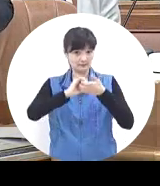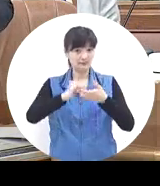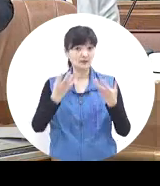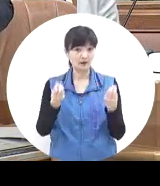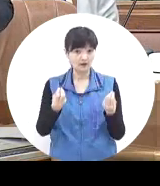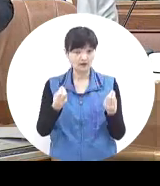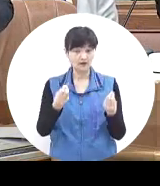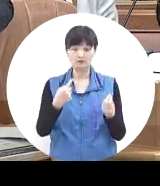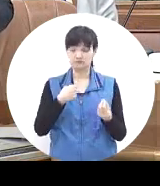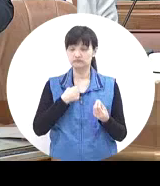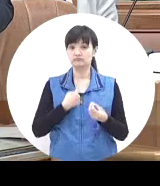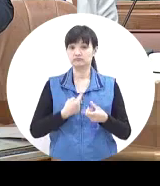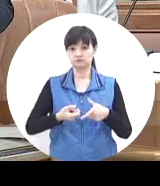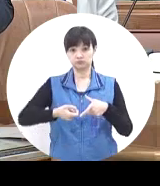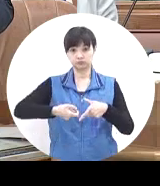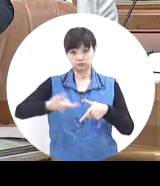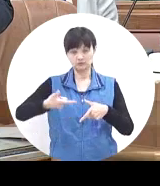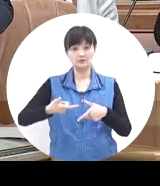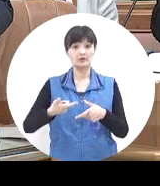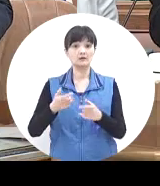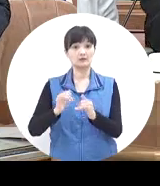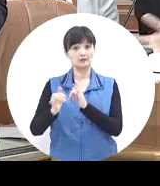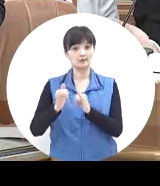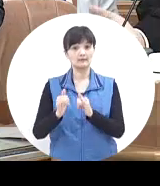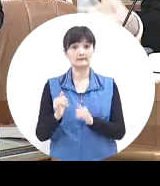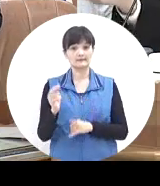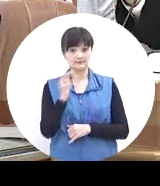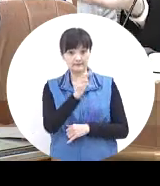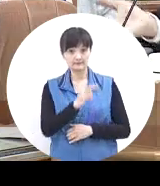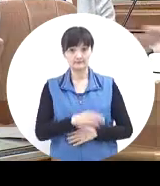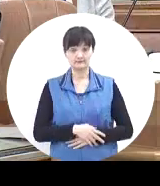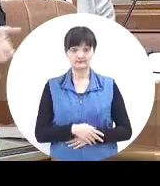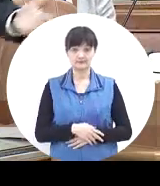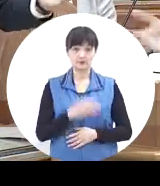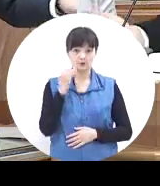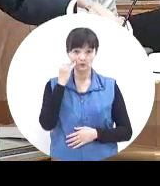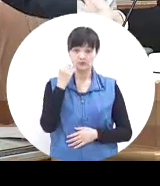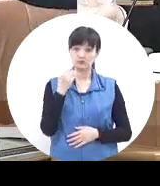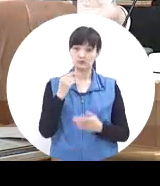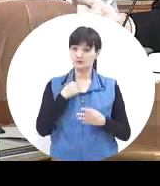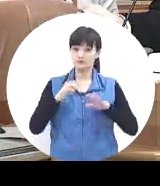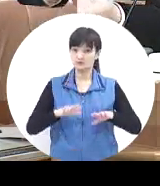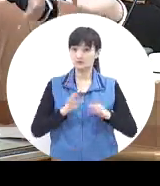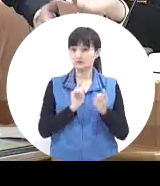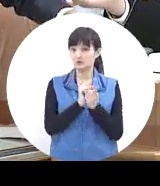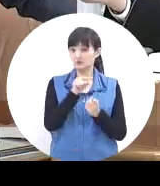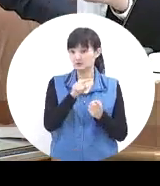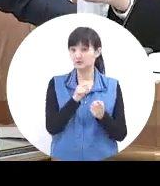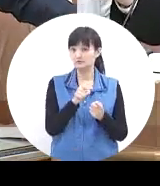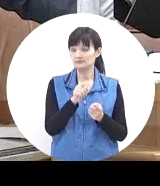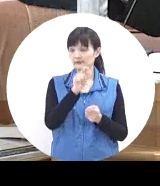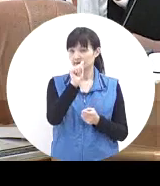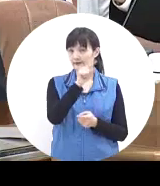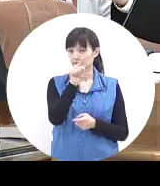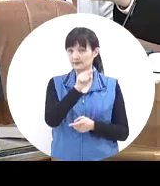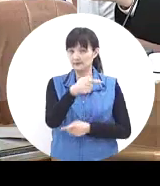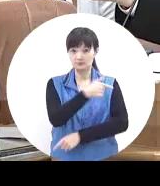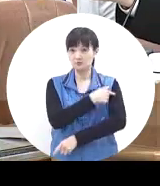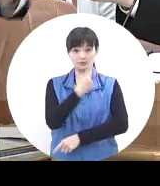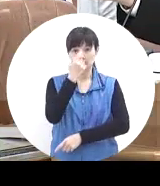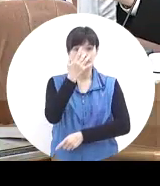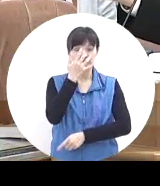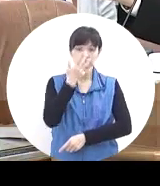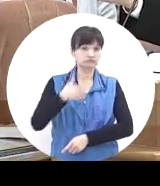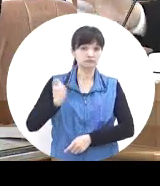更应该公开透明给大家看嘛。所以你要、 啊、 我不了解这个 A G 疫苗的采购。 如果在我们议会所通过的一个预算， 我没有办法去评